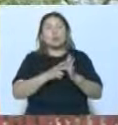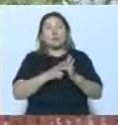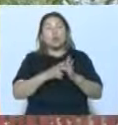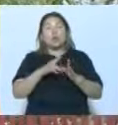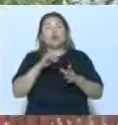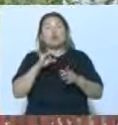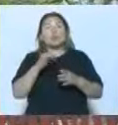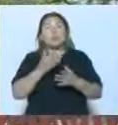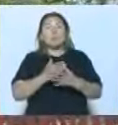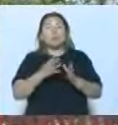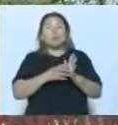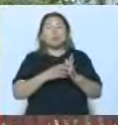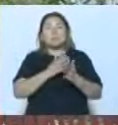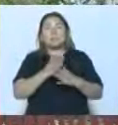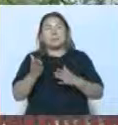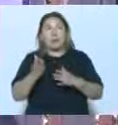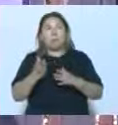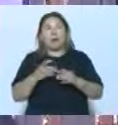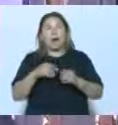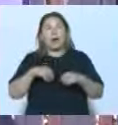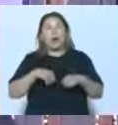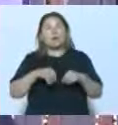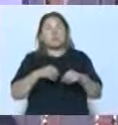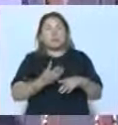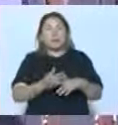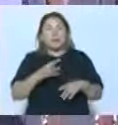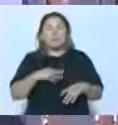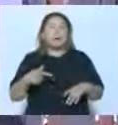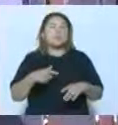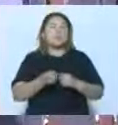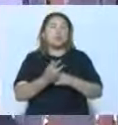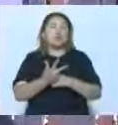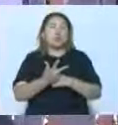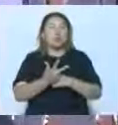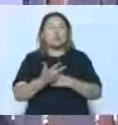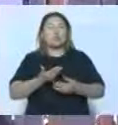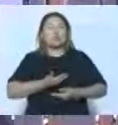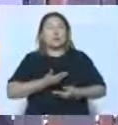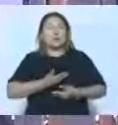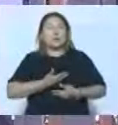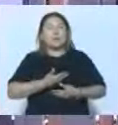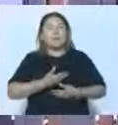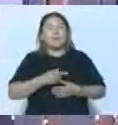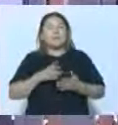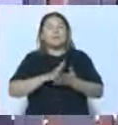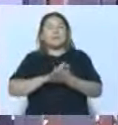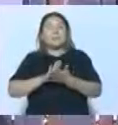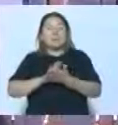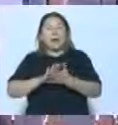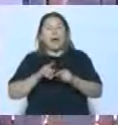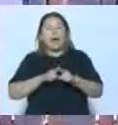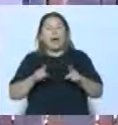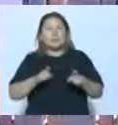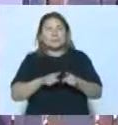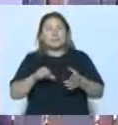жуық қоқыс шығарып, 900-ден астам ағаш еккен. Маңғыстау ауылының 13-ші жылдың тұрғындары осы тазалық акциясына